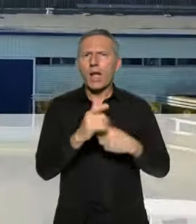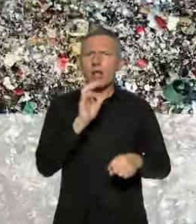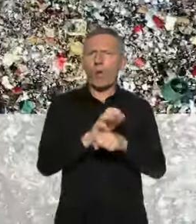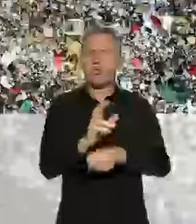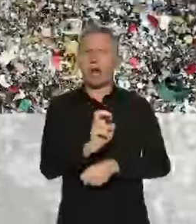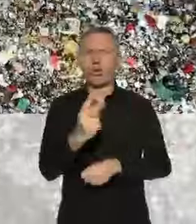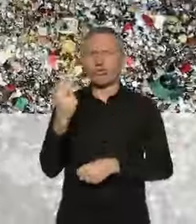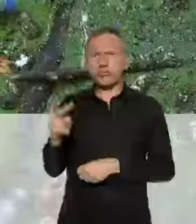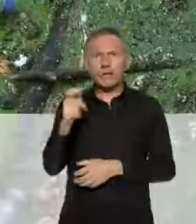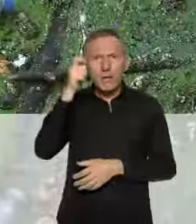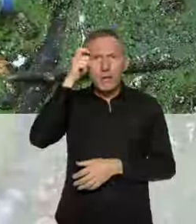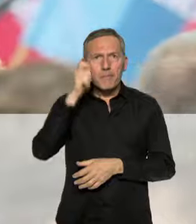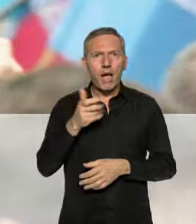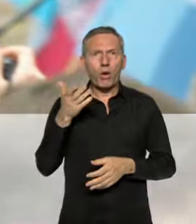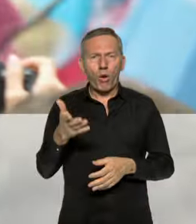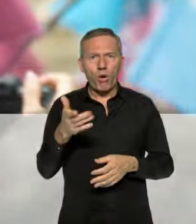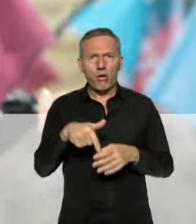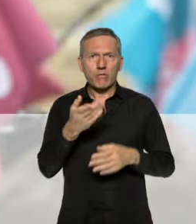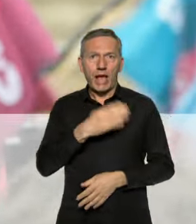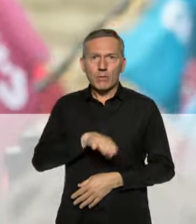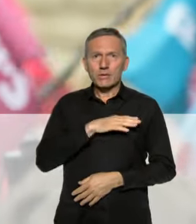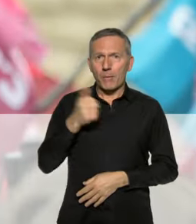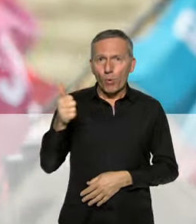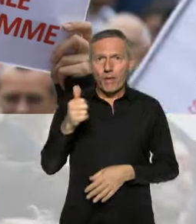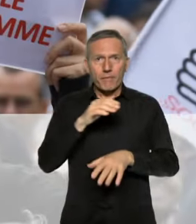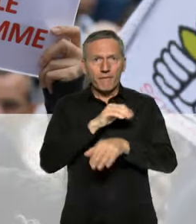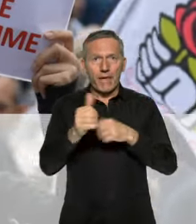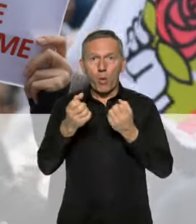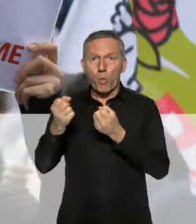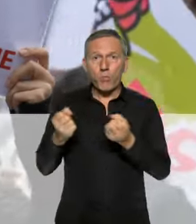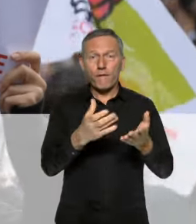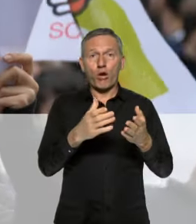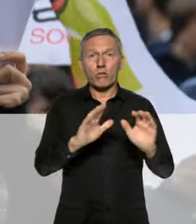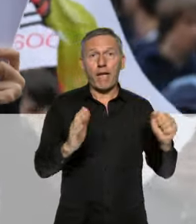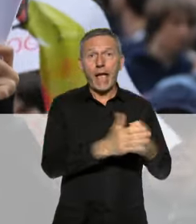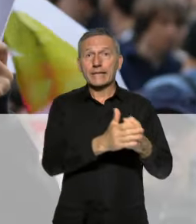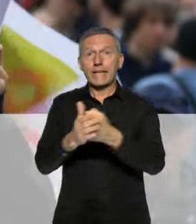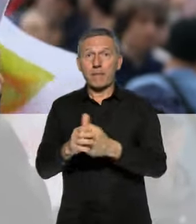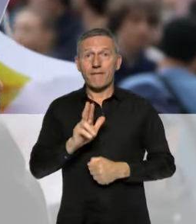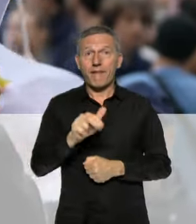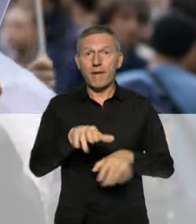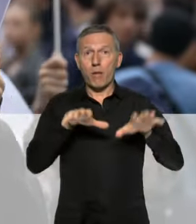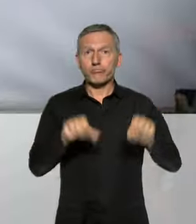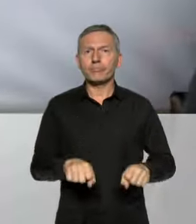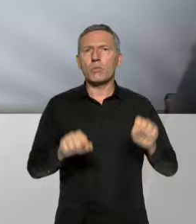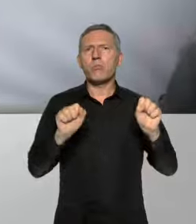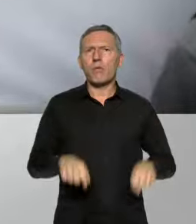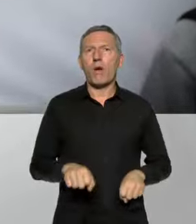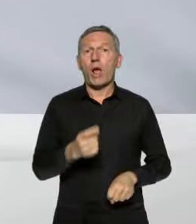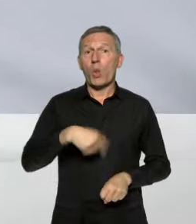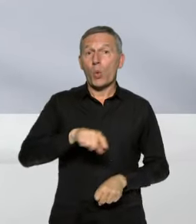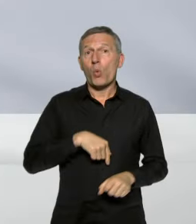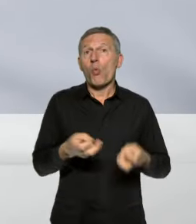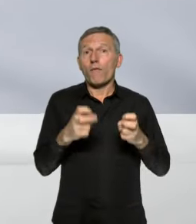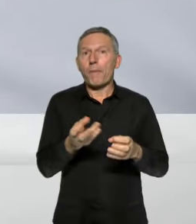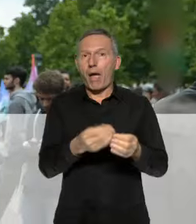et anti-écologique d'Emmanuel Macron. Qui porte la responsabilité d'avoir mené l'extrême droite aux portes du pouvoir. Mais,